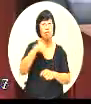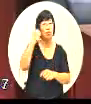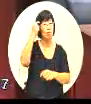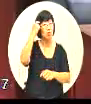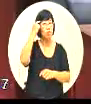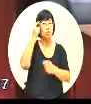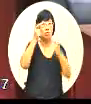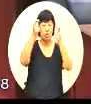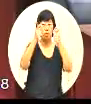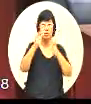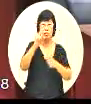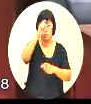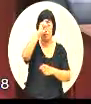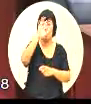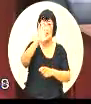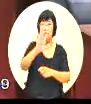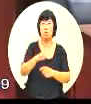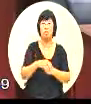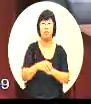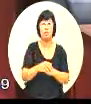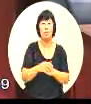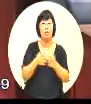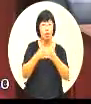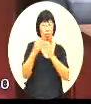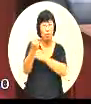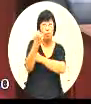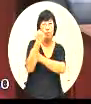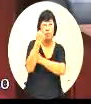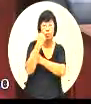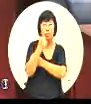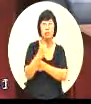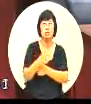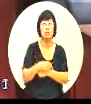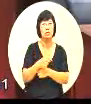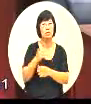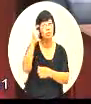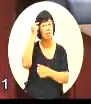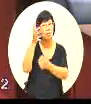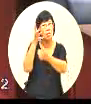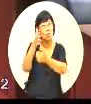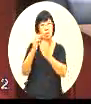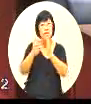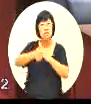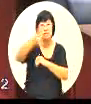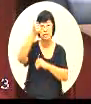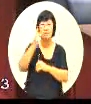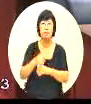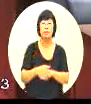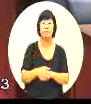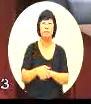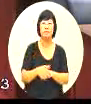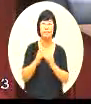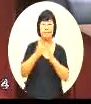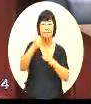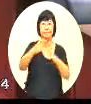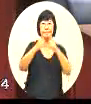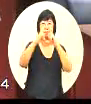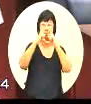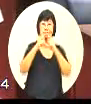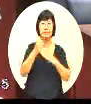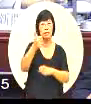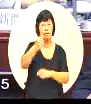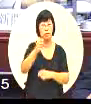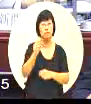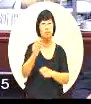是大家努力的。所以针对这个部分，不知道市长有什么看法，请你答复，谢谢。 请市长回答。 谢谢